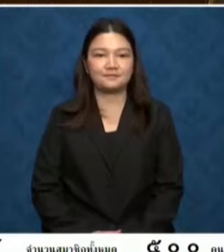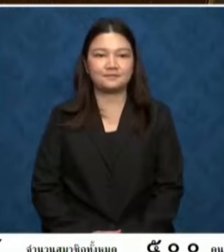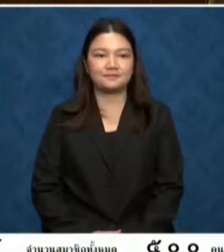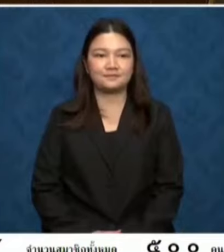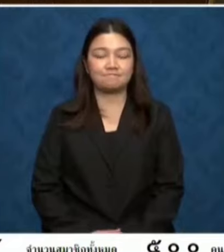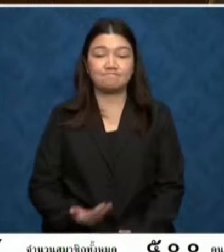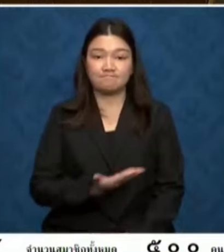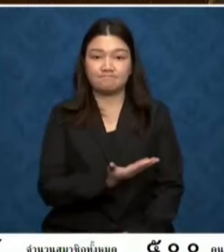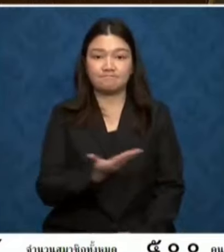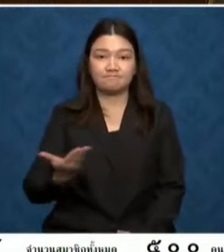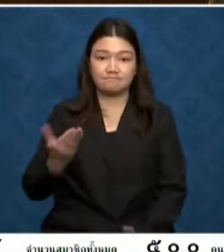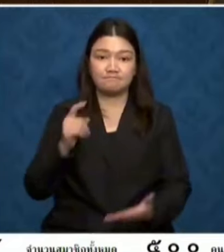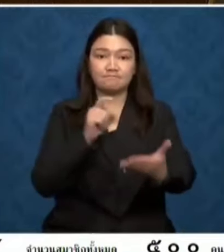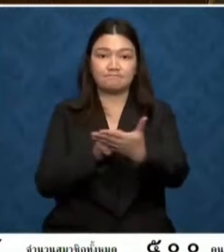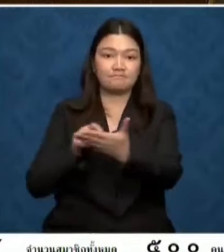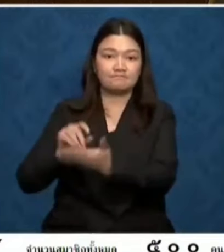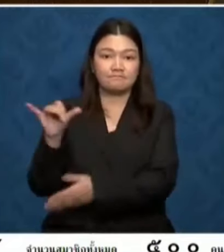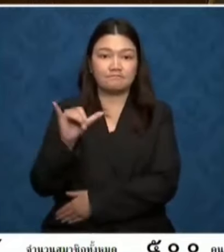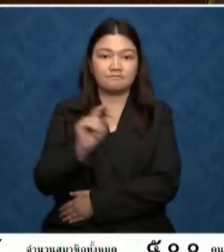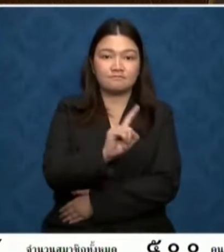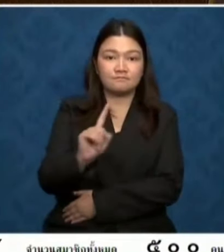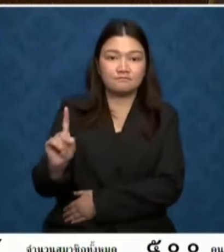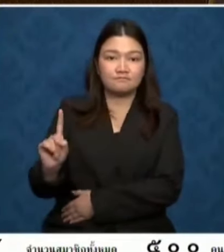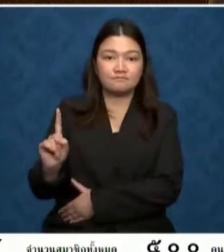มีท่านใดยังไม่ได้ใช้สิทธิ์ไหมครับ